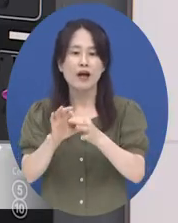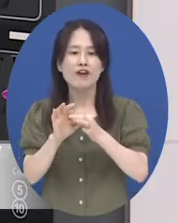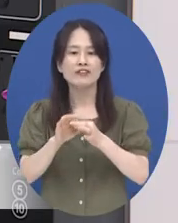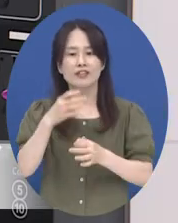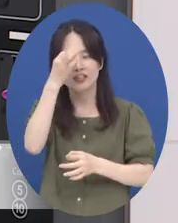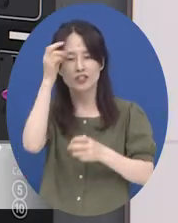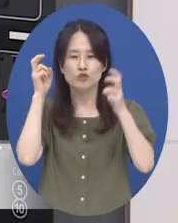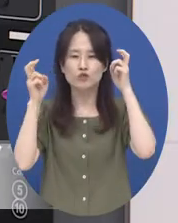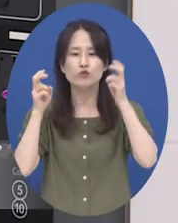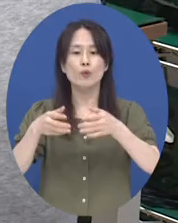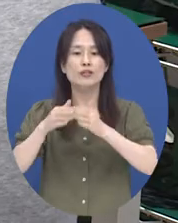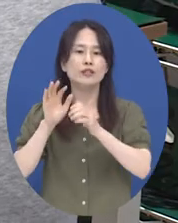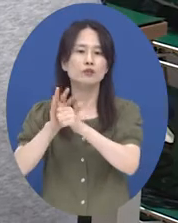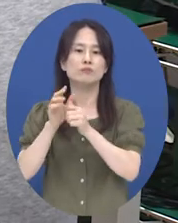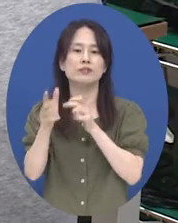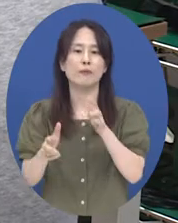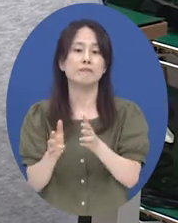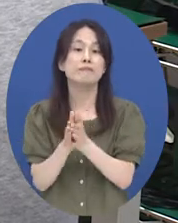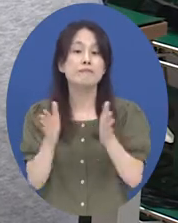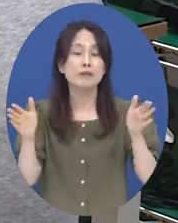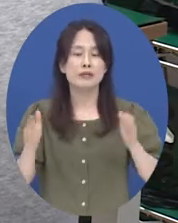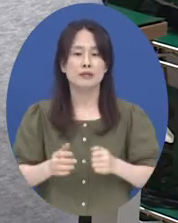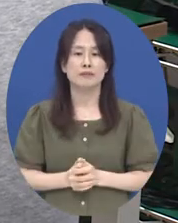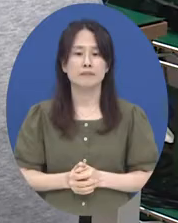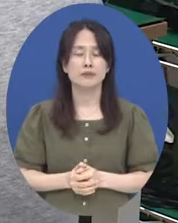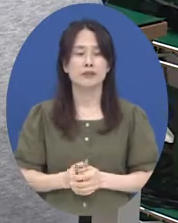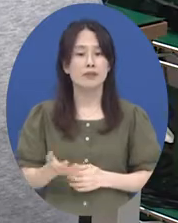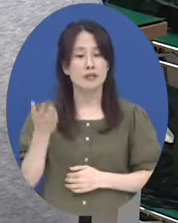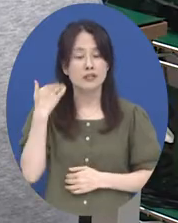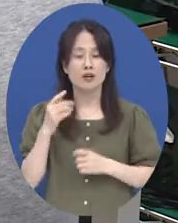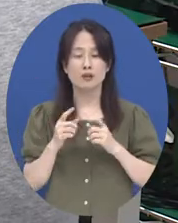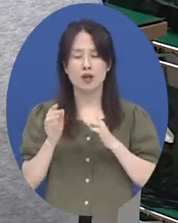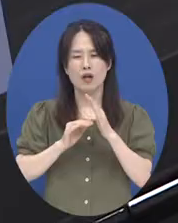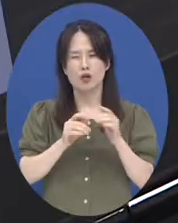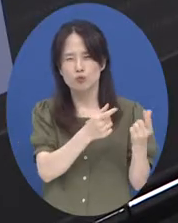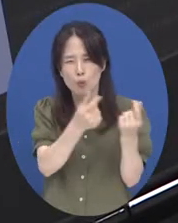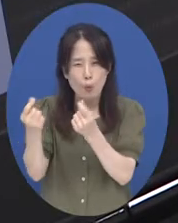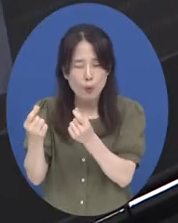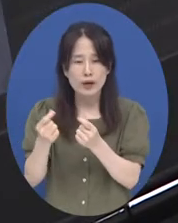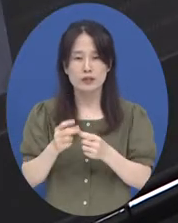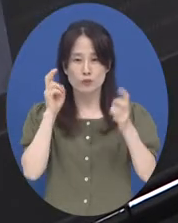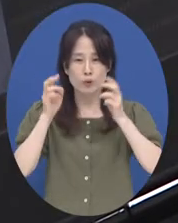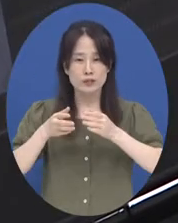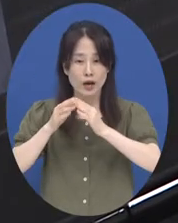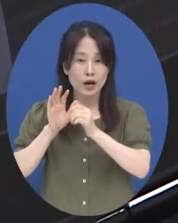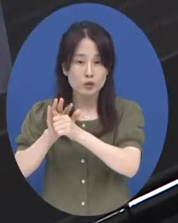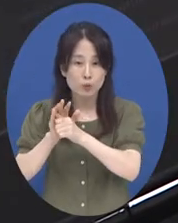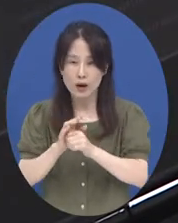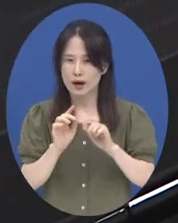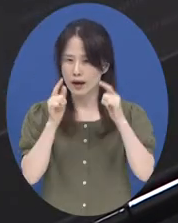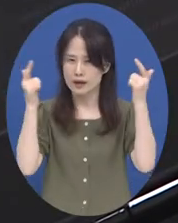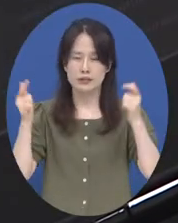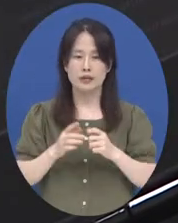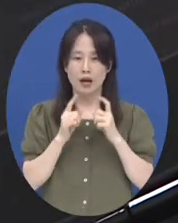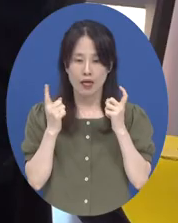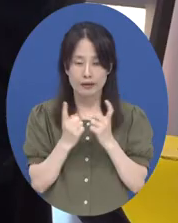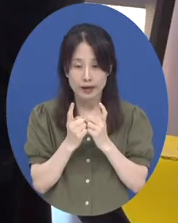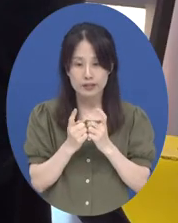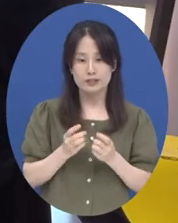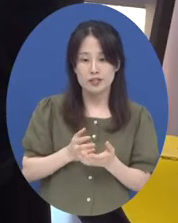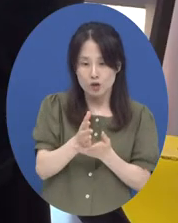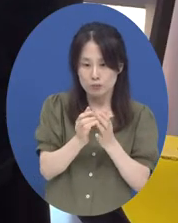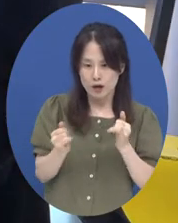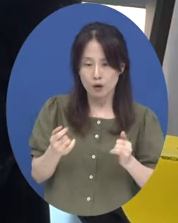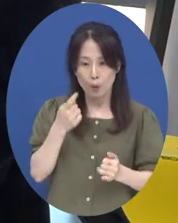창업 지원 사업을 시작했습니다. 기존 공공 주도로 이루어진 일률적인 창업 지원을 벗어나 민간 전문 운영사가 유망